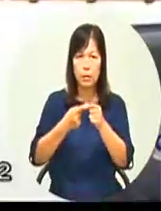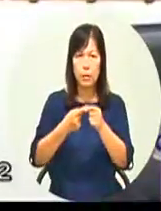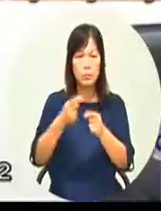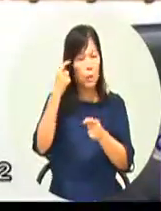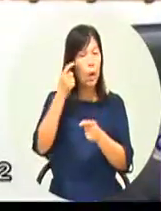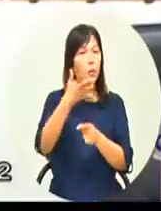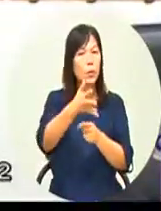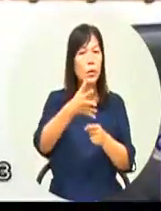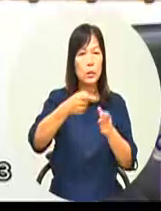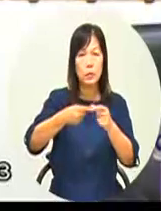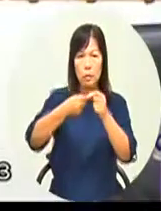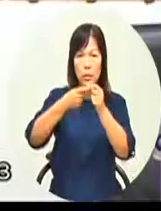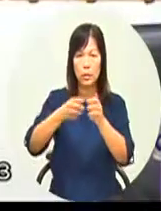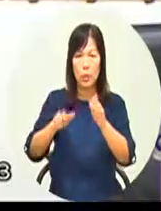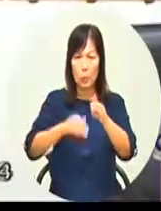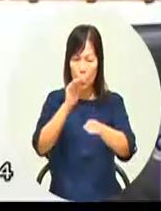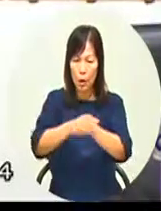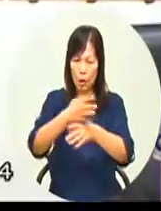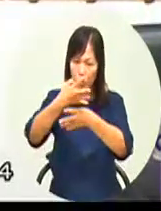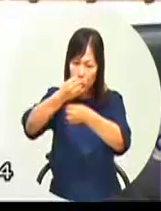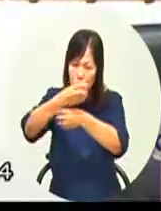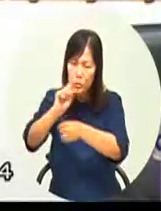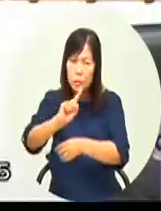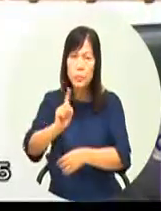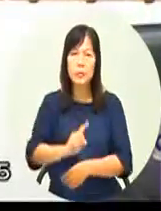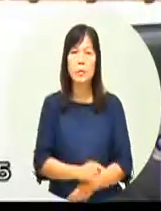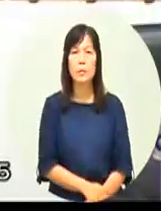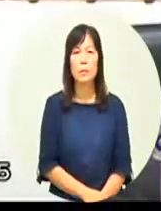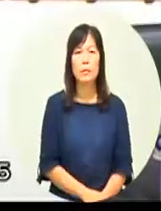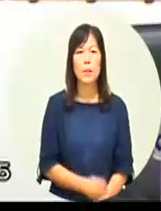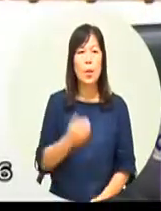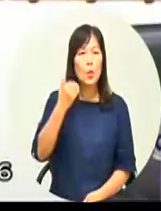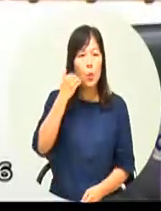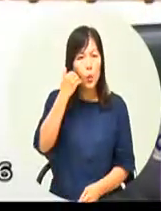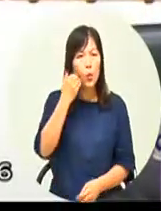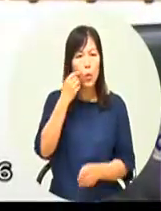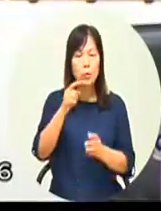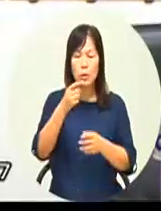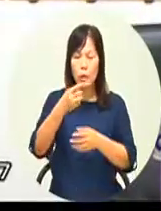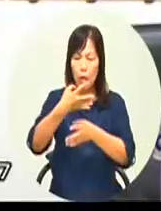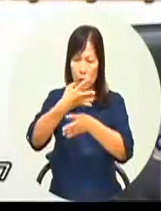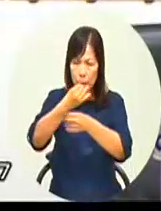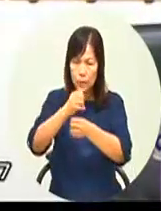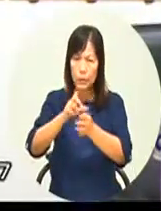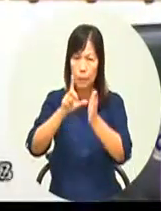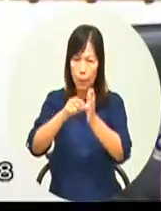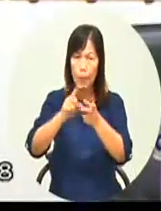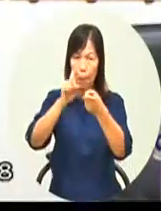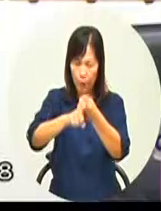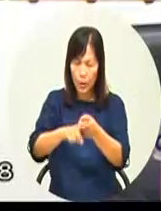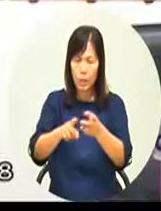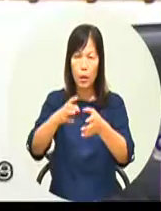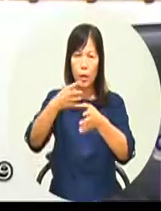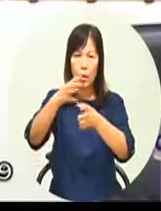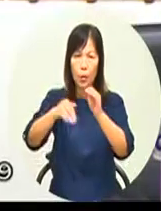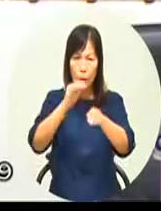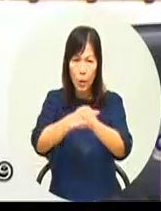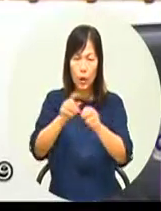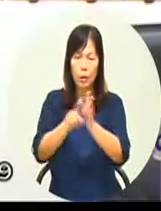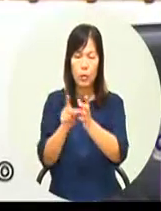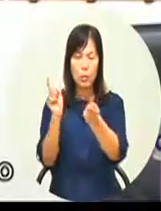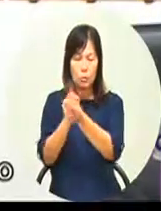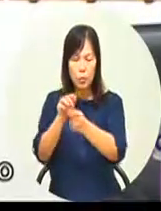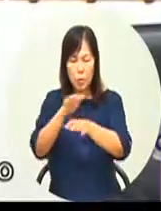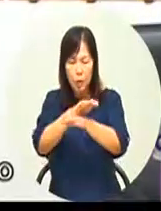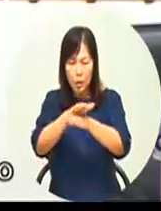请问局长，第一段完工的日期是什么时候？如果能够如期完工，对捷运的那个安全影